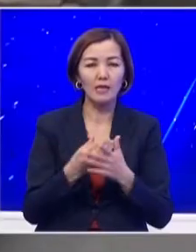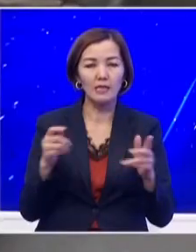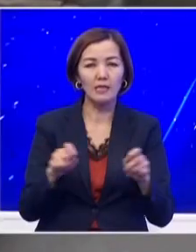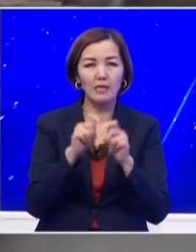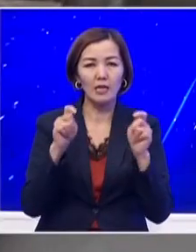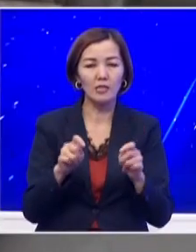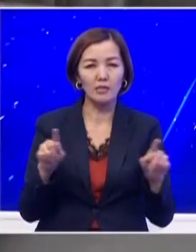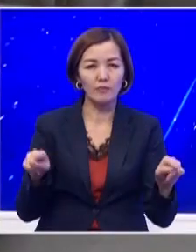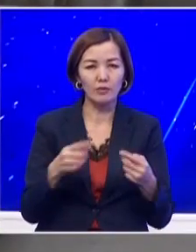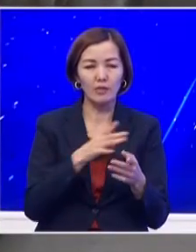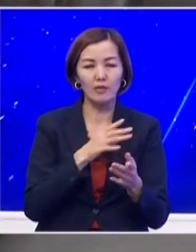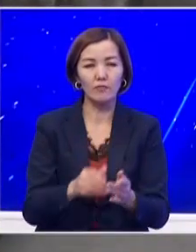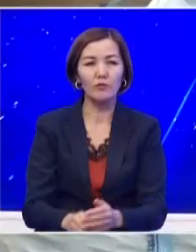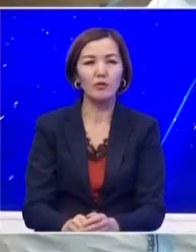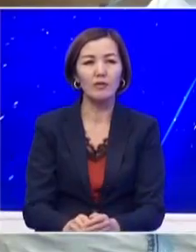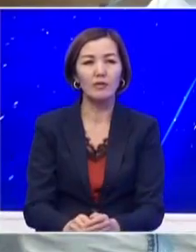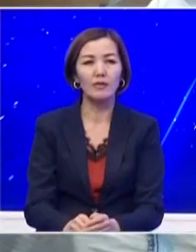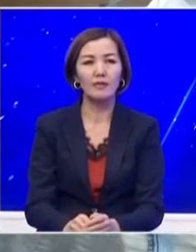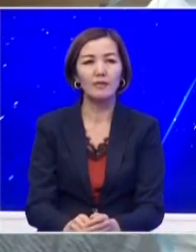ісі қайта жанданып отыр.